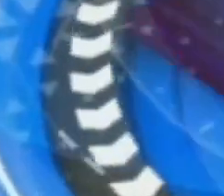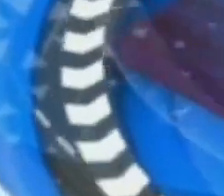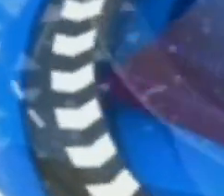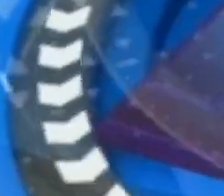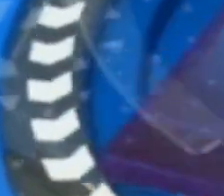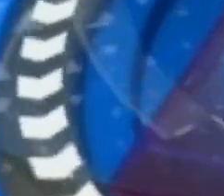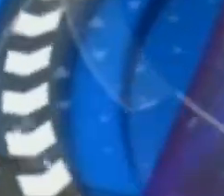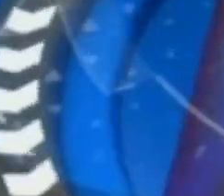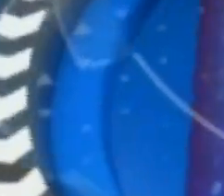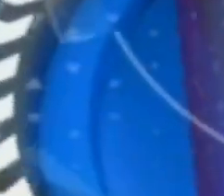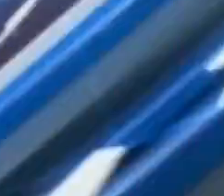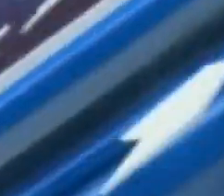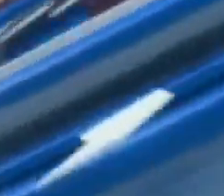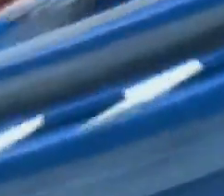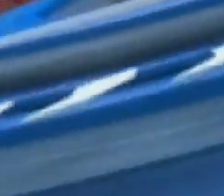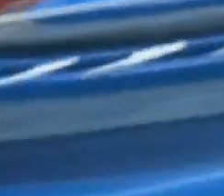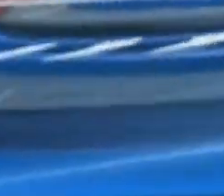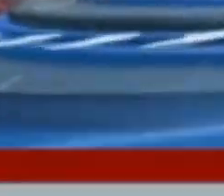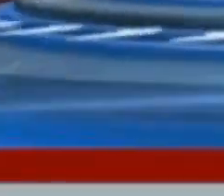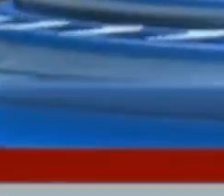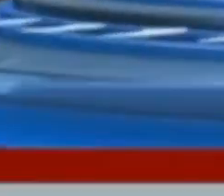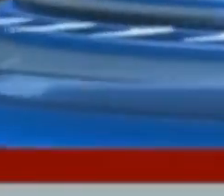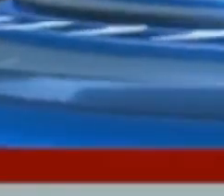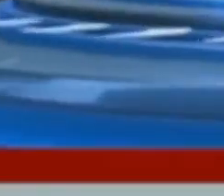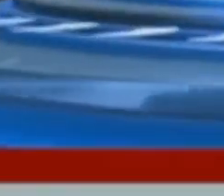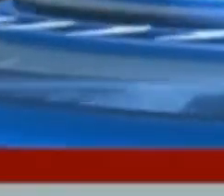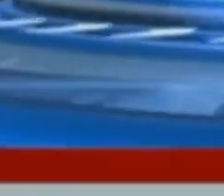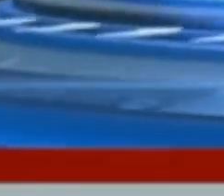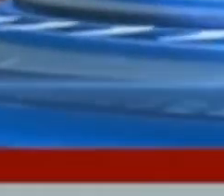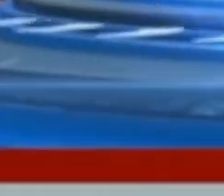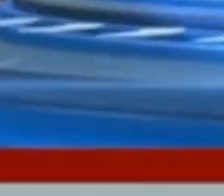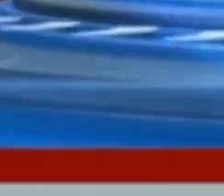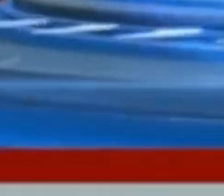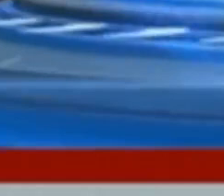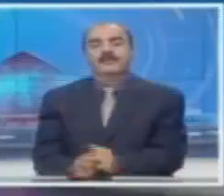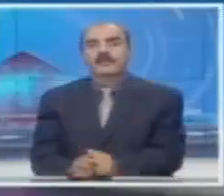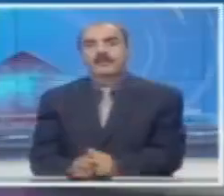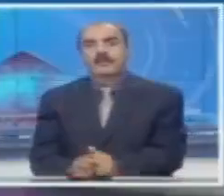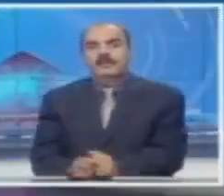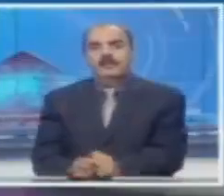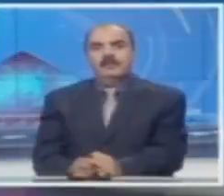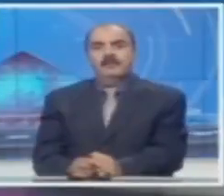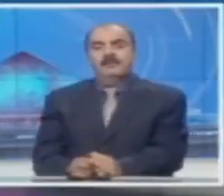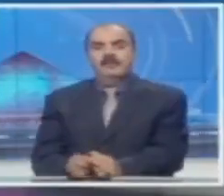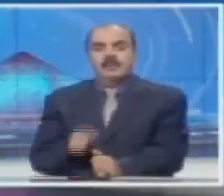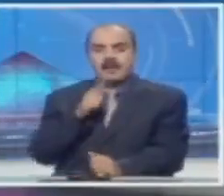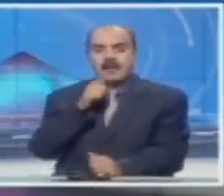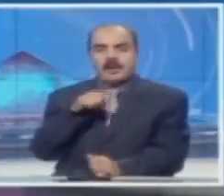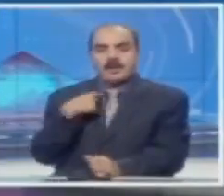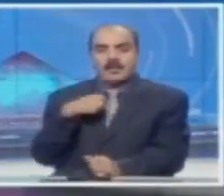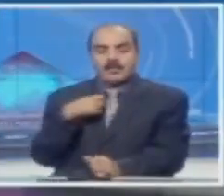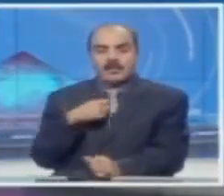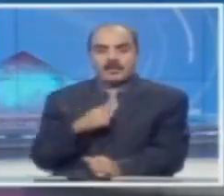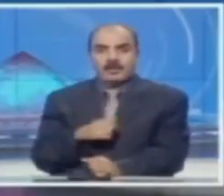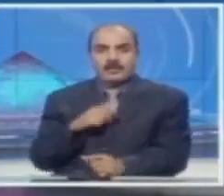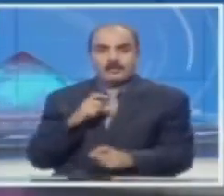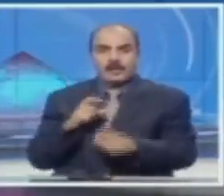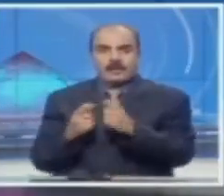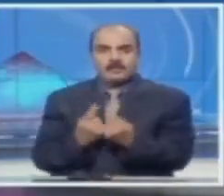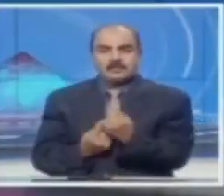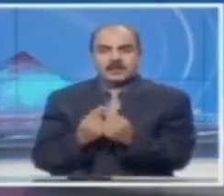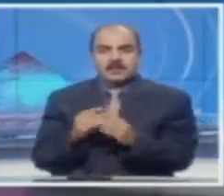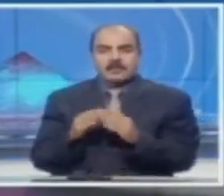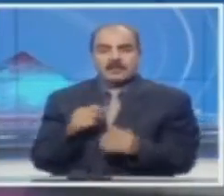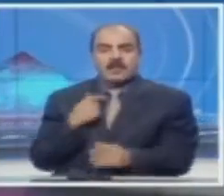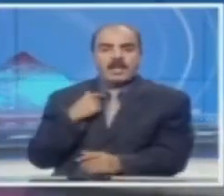We'll be right back. قال رئيس مجلس إدارة البنك الزراعي المصري